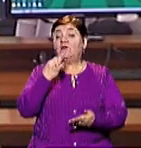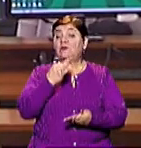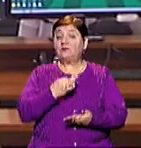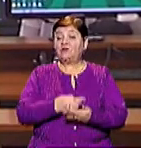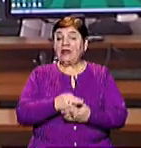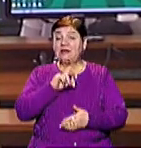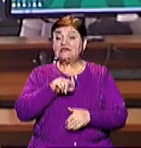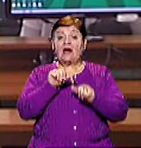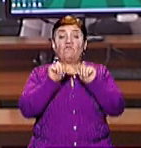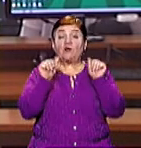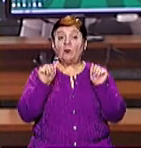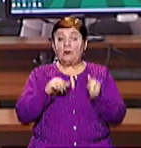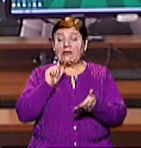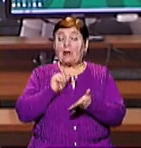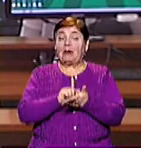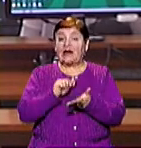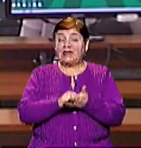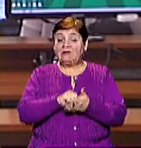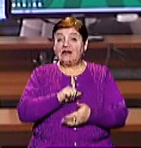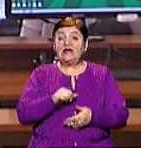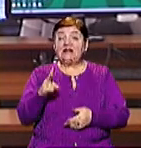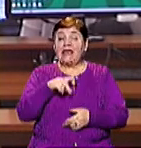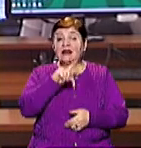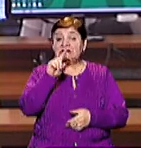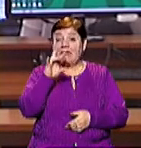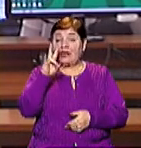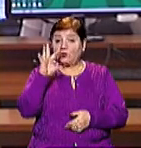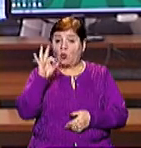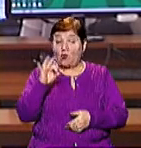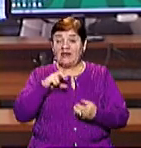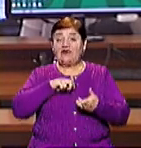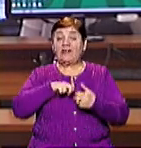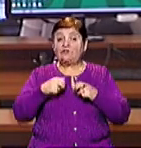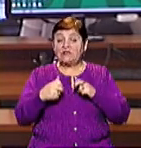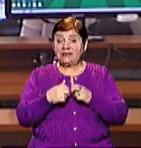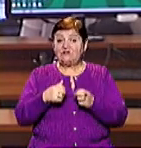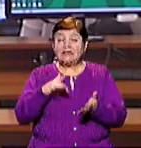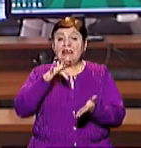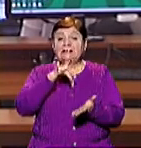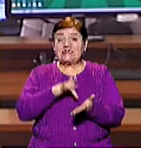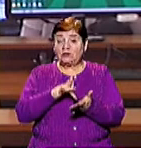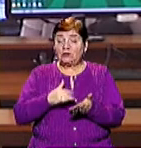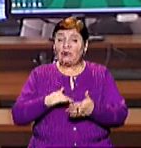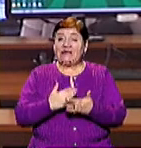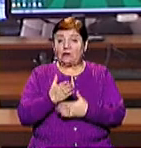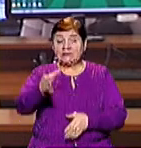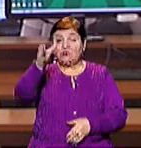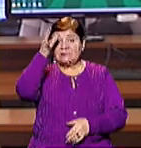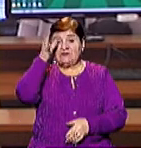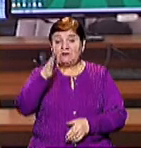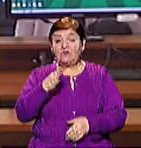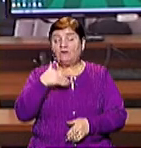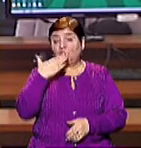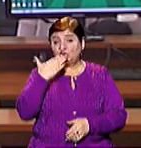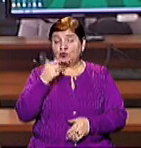Відповідальних за формування пакетів документів на ЗНО для відправки до Івано-Франківського центру оцінювання якості освіти визначили в